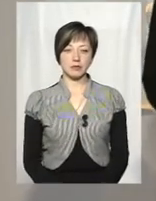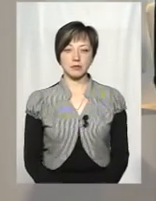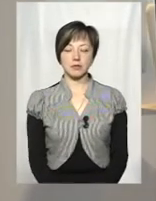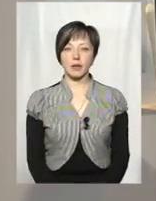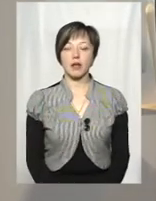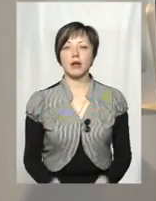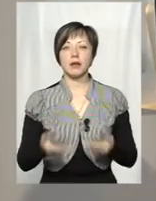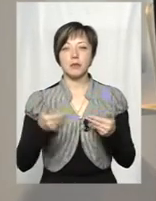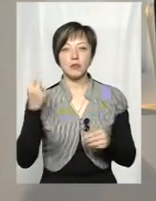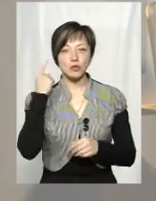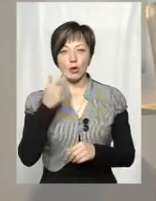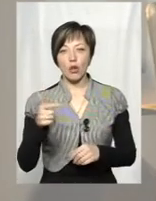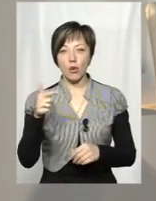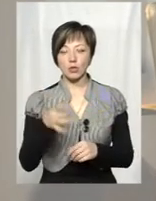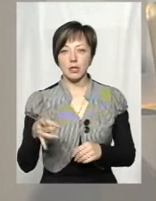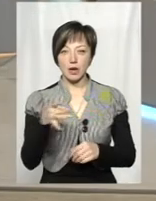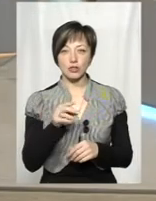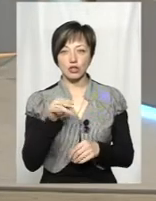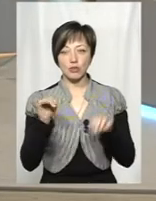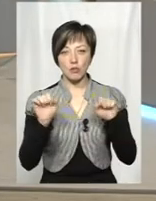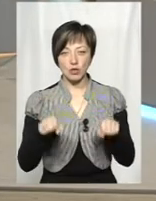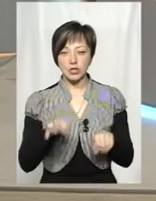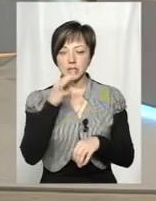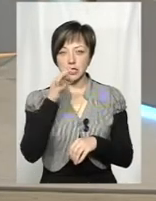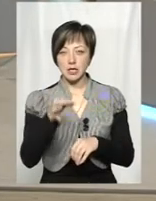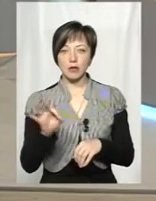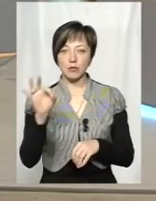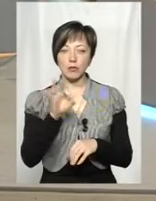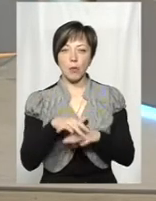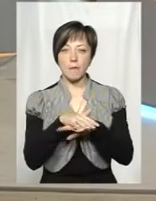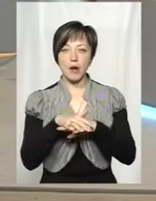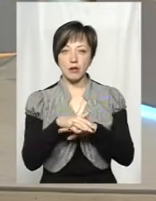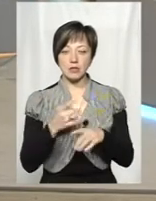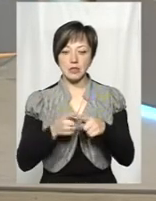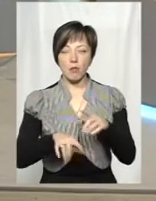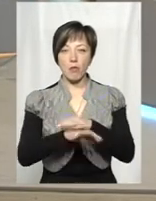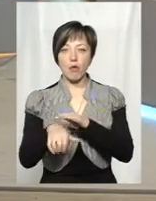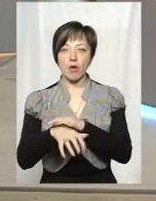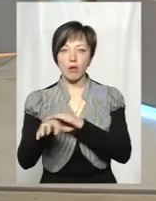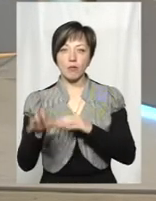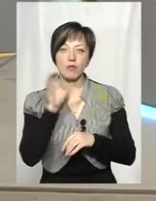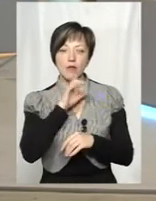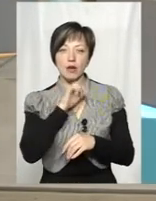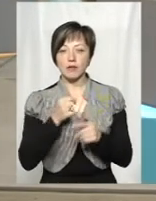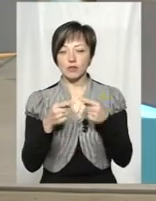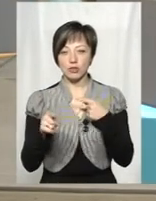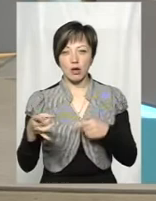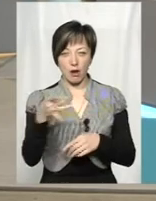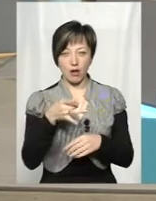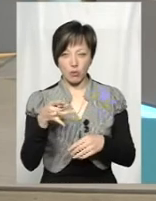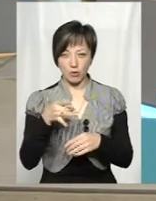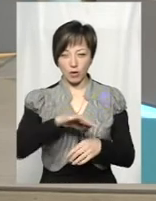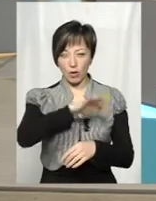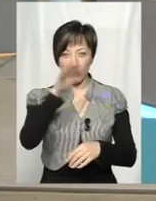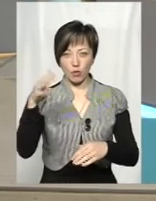Ми почули про Городоцький район. Пане Сергію, чи можна так само сказати про масовість цих пограбувань от в інших районах області? Не